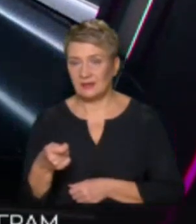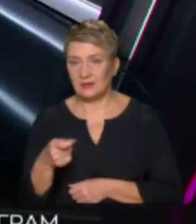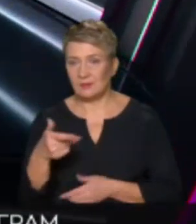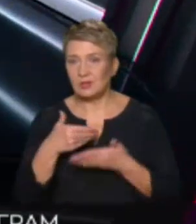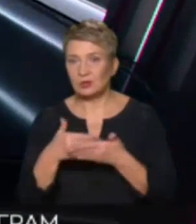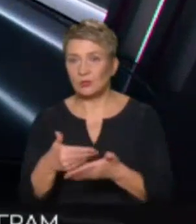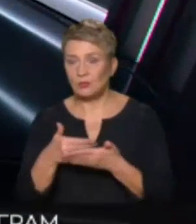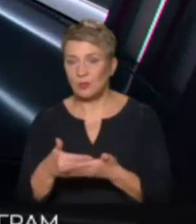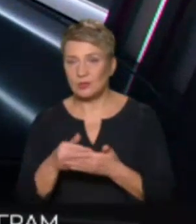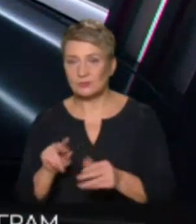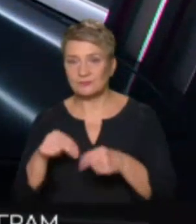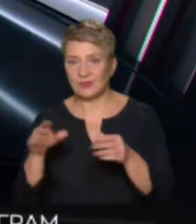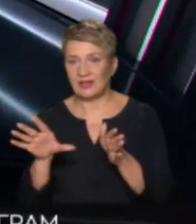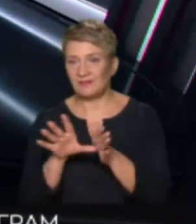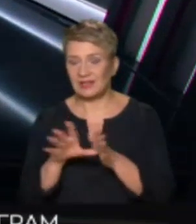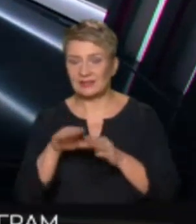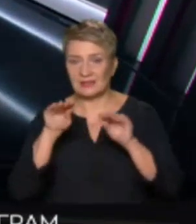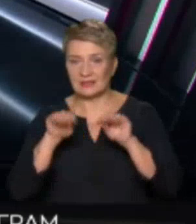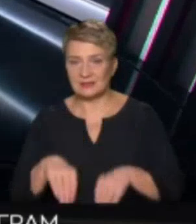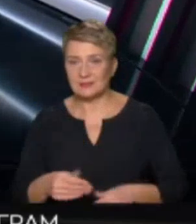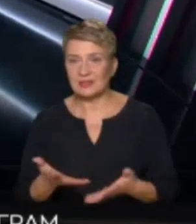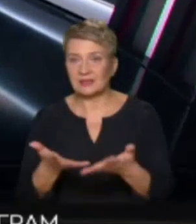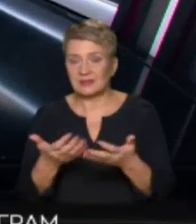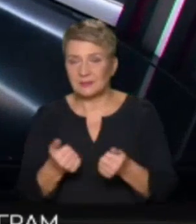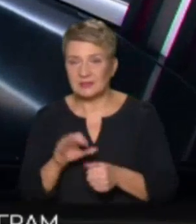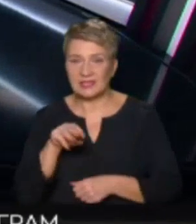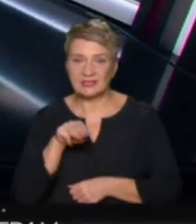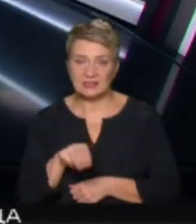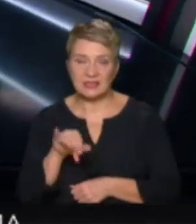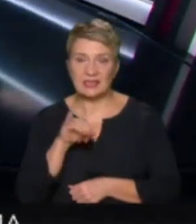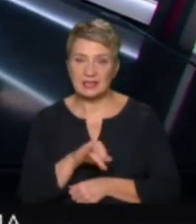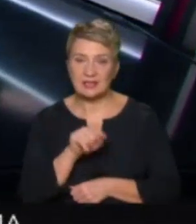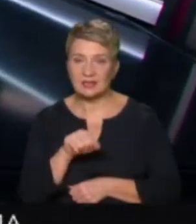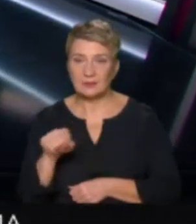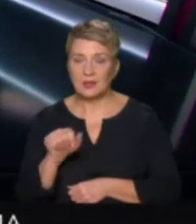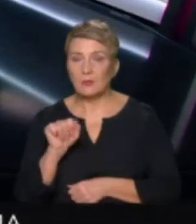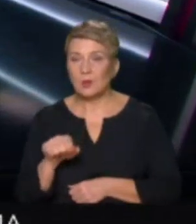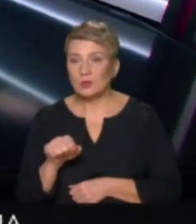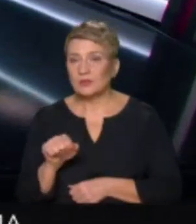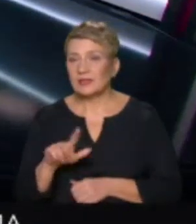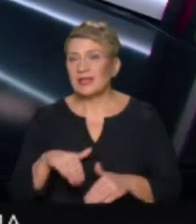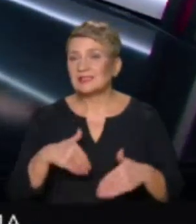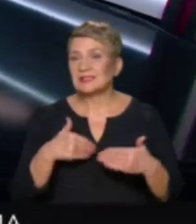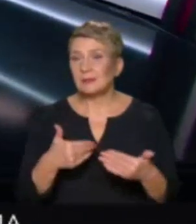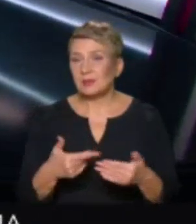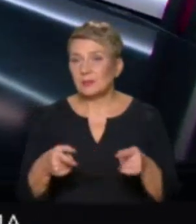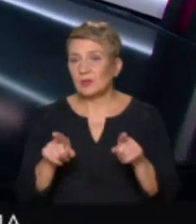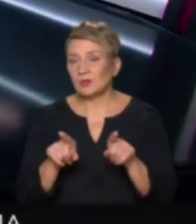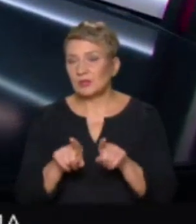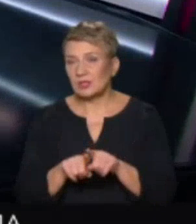вам віддати в електронній системі для отримання таких-то статусів або пільг. Ми можемо вам запропонувати ось такі